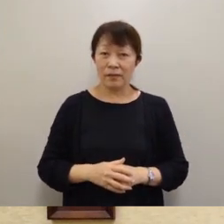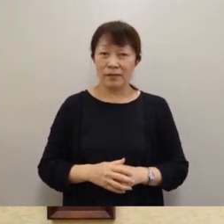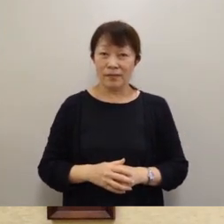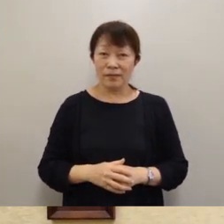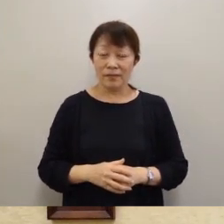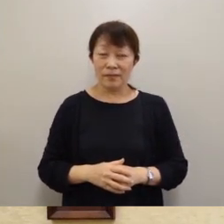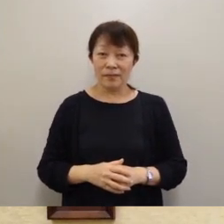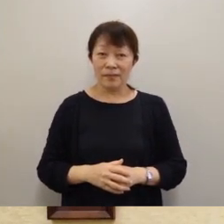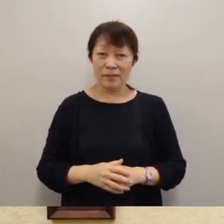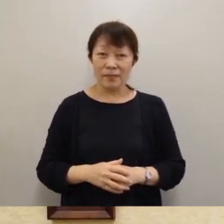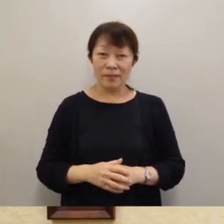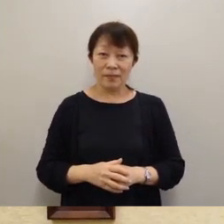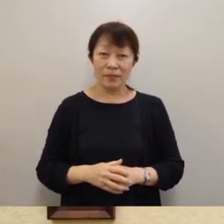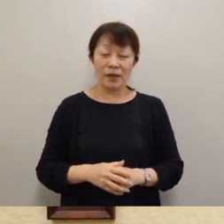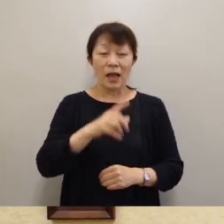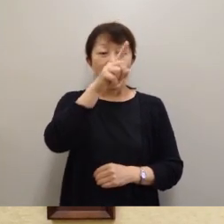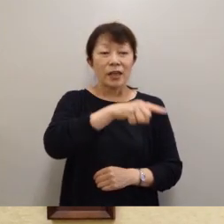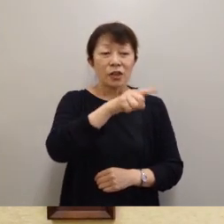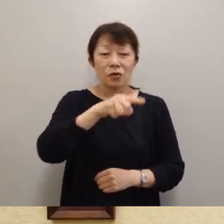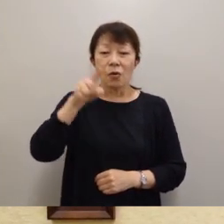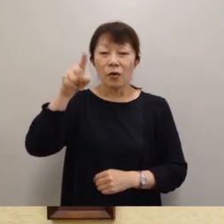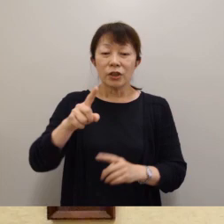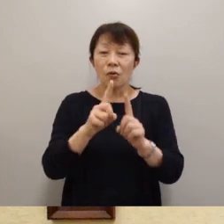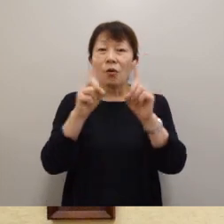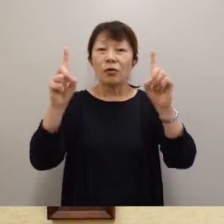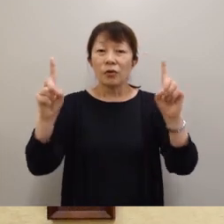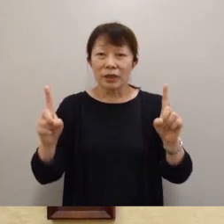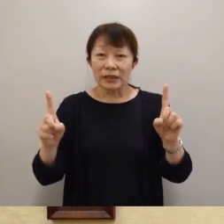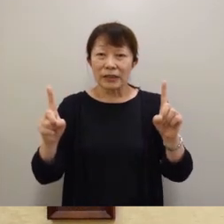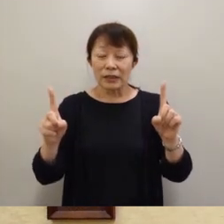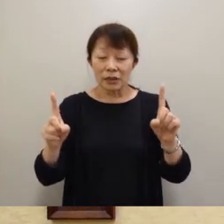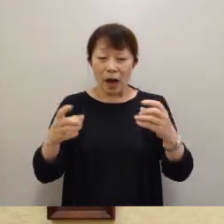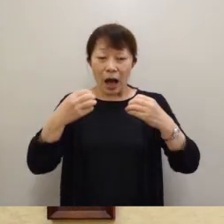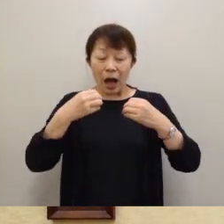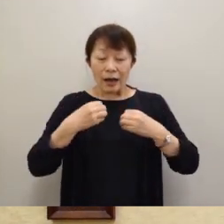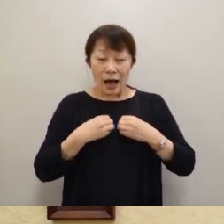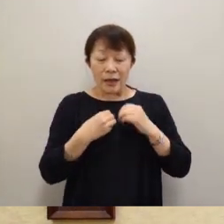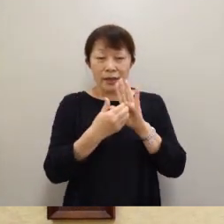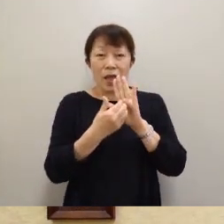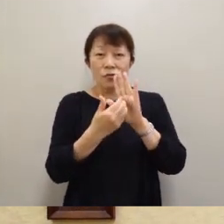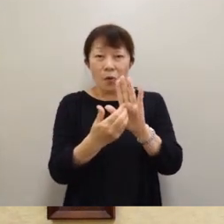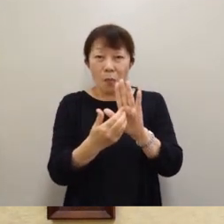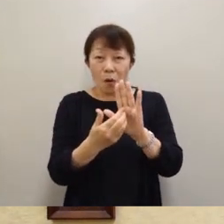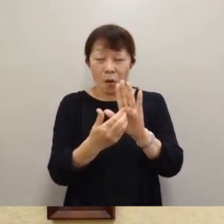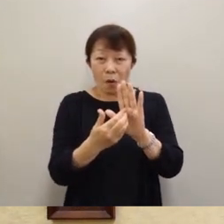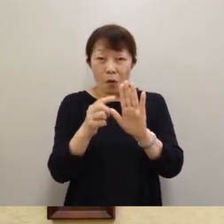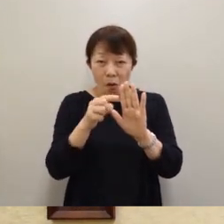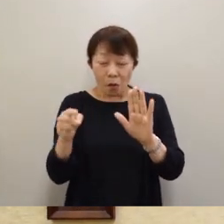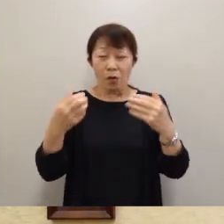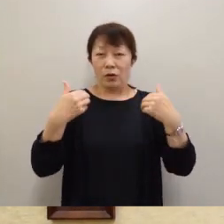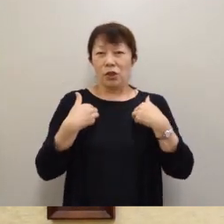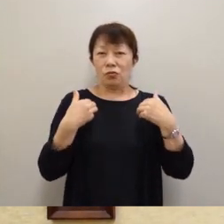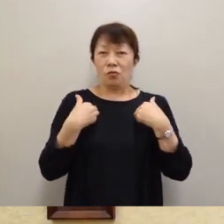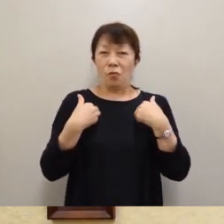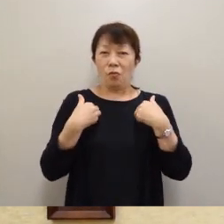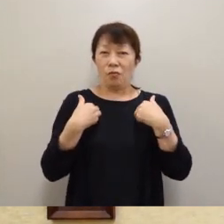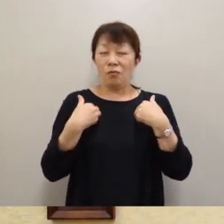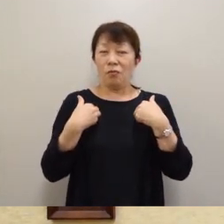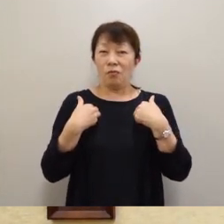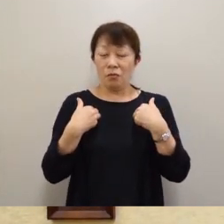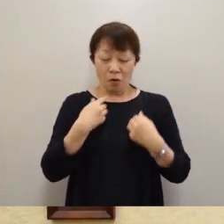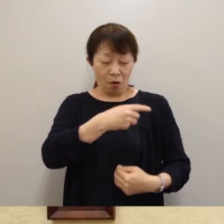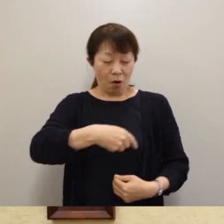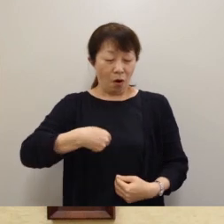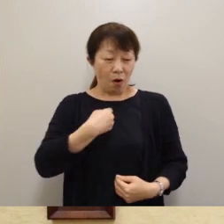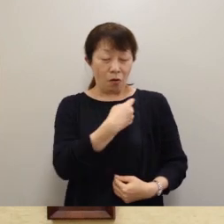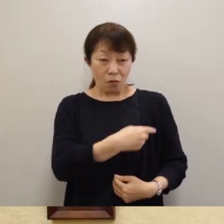ています。この人と人との距離というのは感染症予防の観点からの物理的なものでありまして、